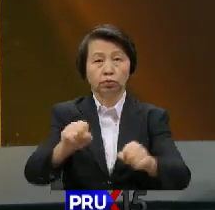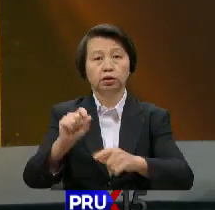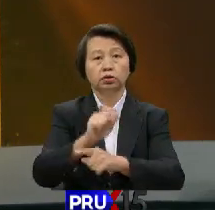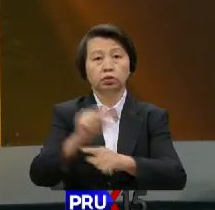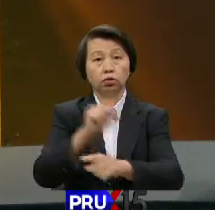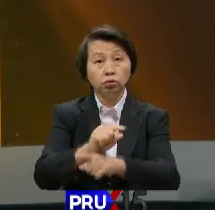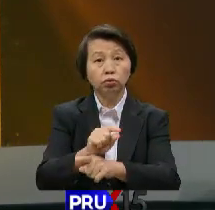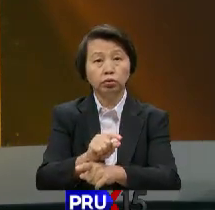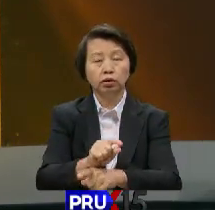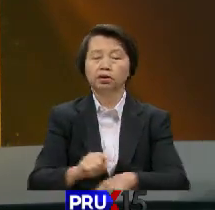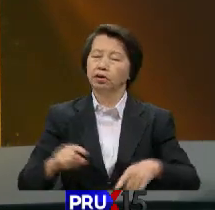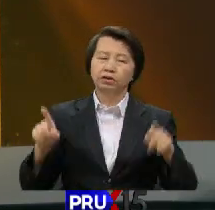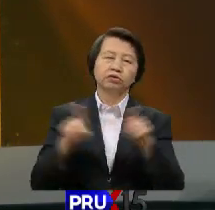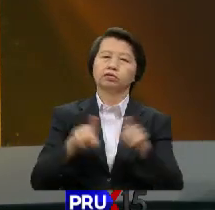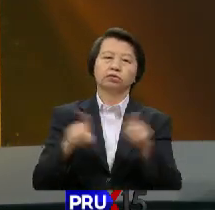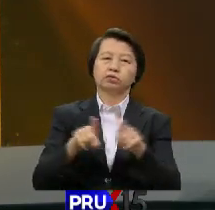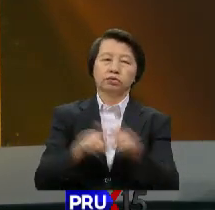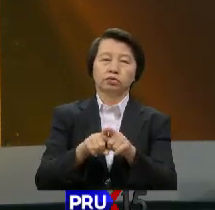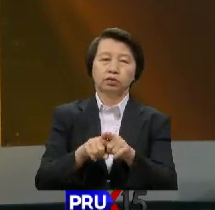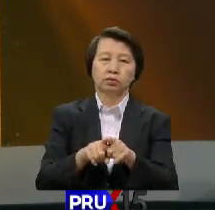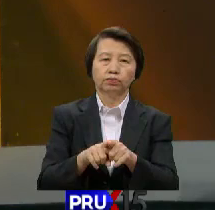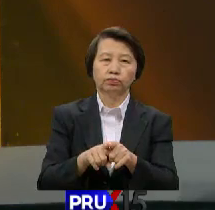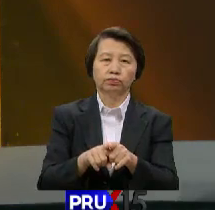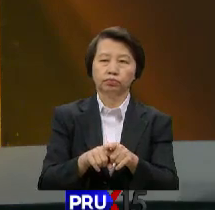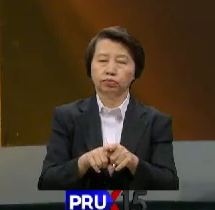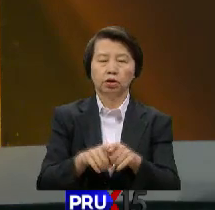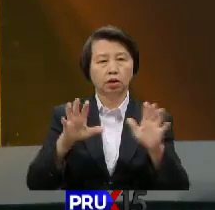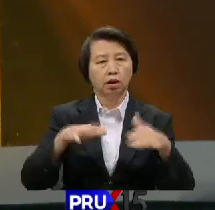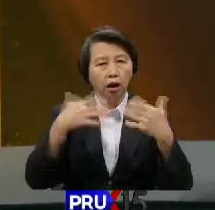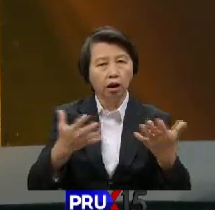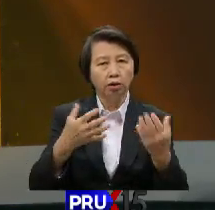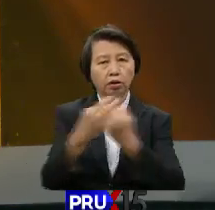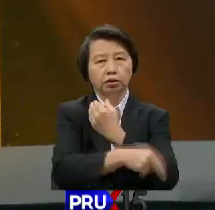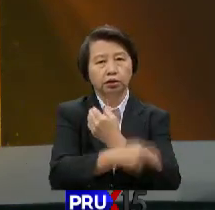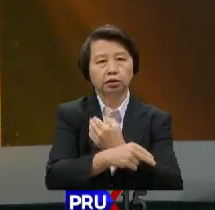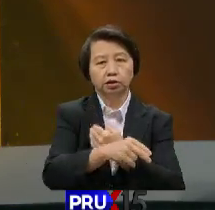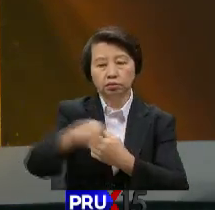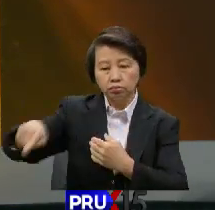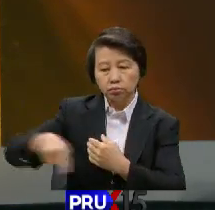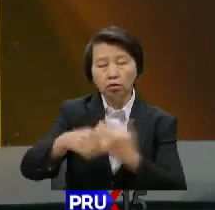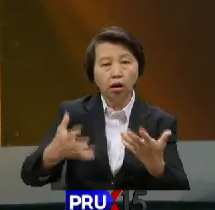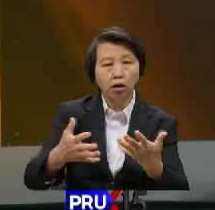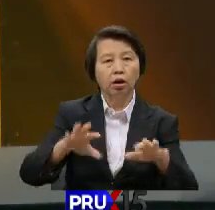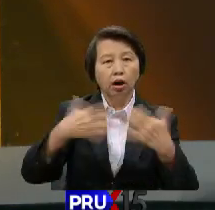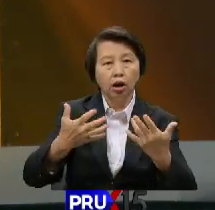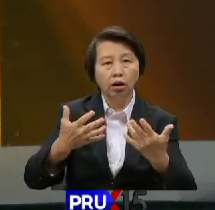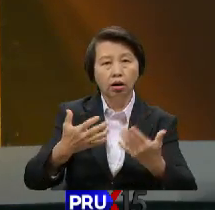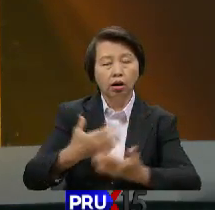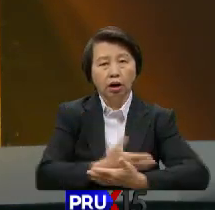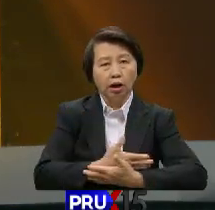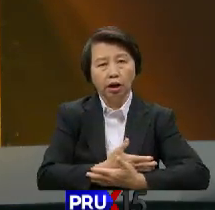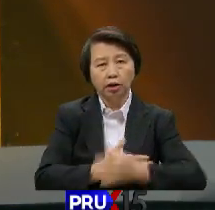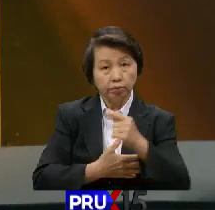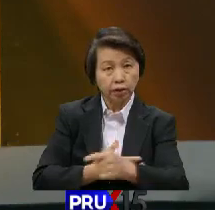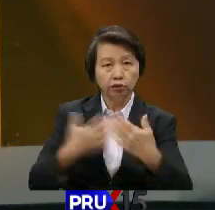digunakan sama juga dengan Bagaimana situasi Negeri mereka Bagaimana kedudukan anak-anak